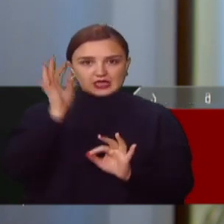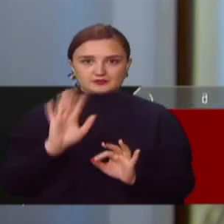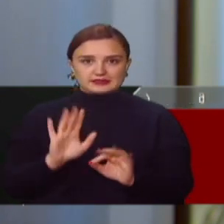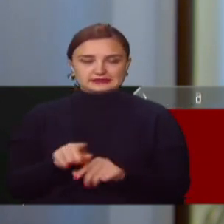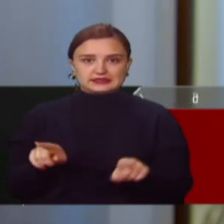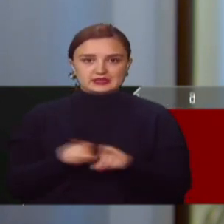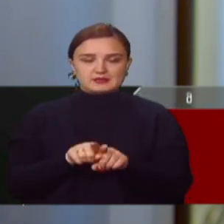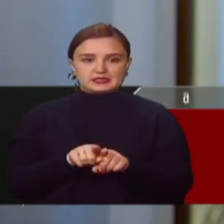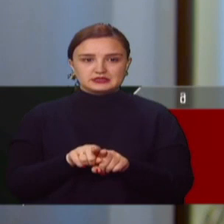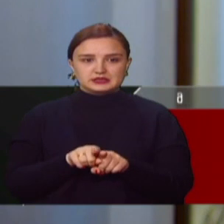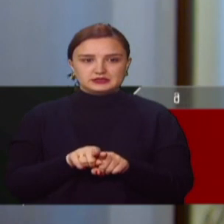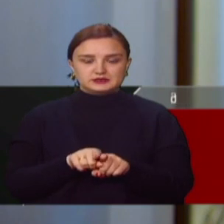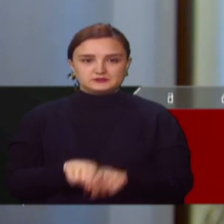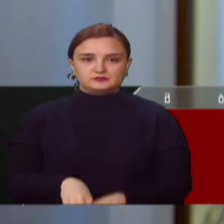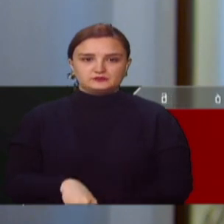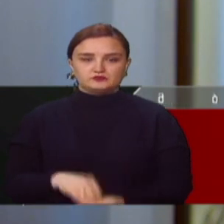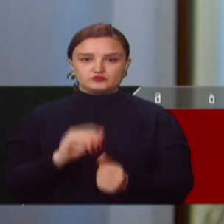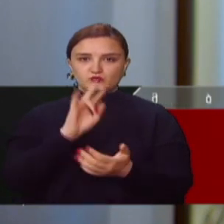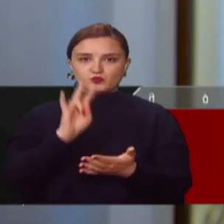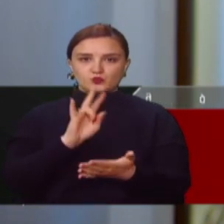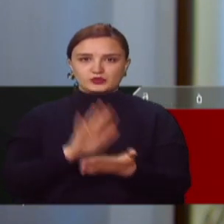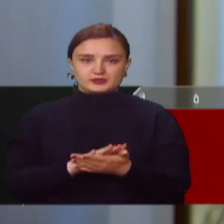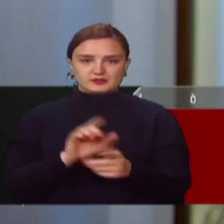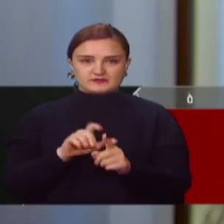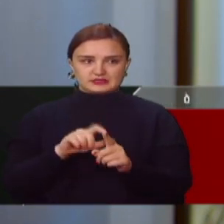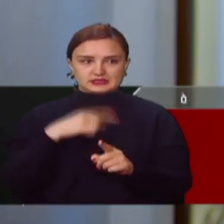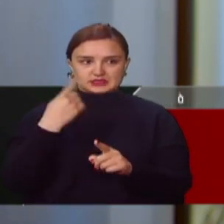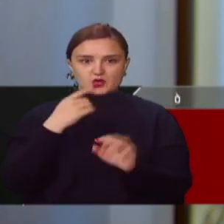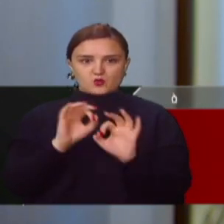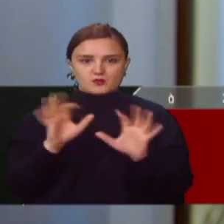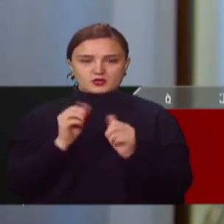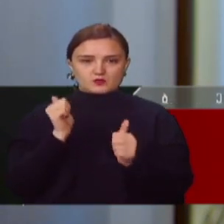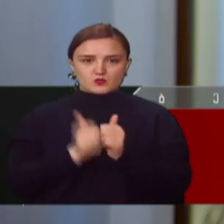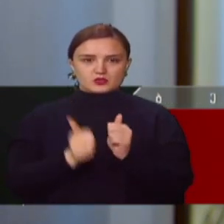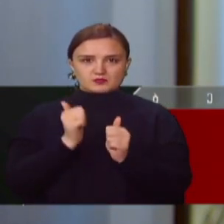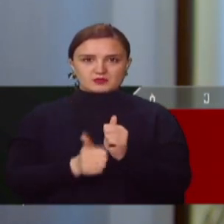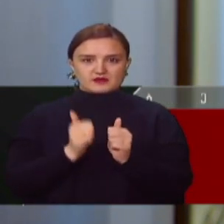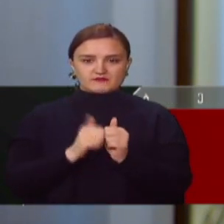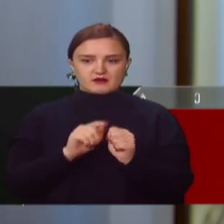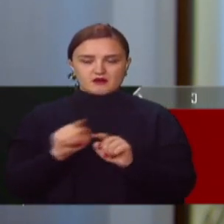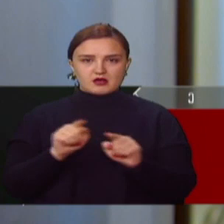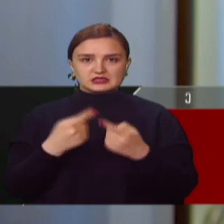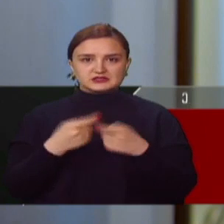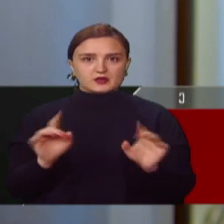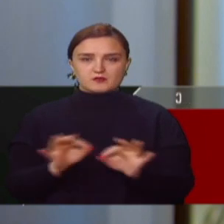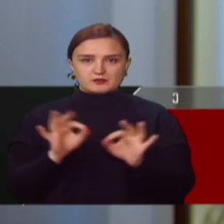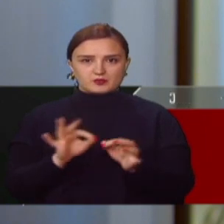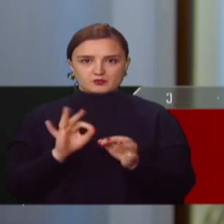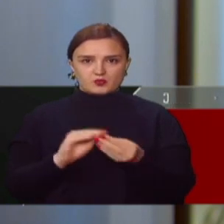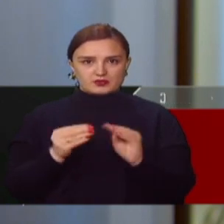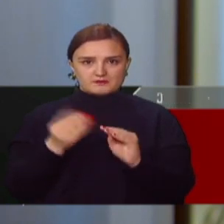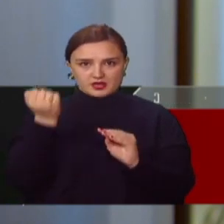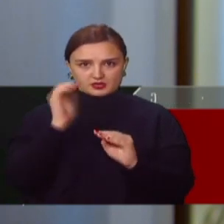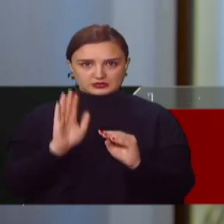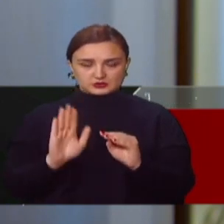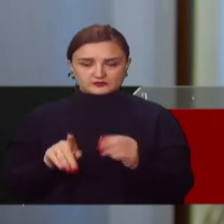ესეთი, რა ვიცი, მუდმივი საუბარი. Ანუ აი მუდმივად საუბრობენ. საერთოდ სხვა არავითარი პრობლემა არ ახსოვთ გარდა